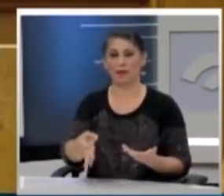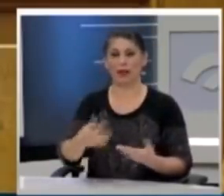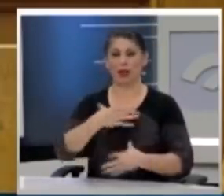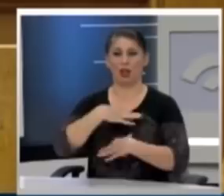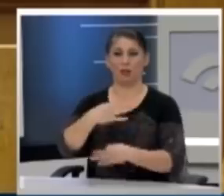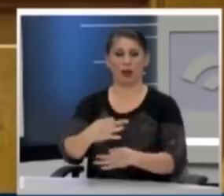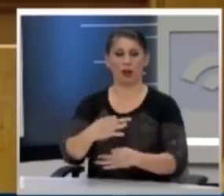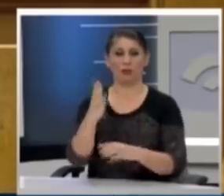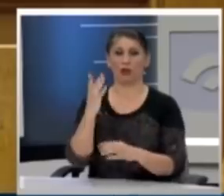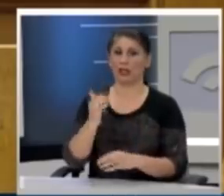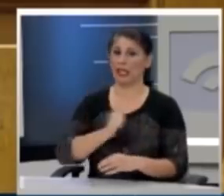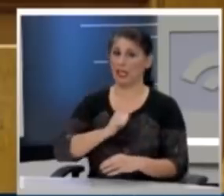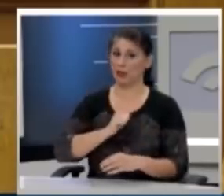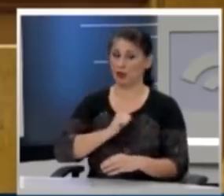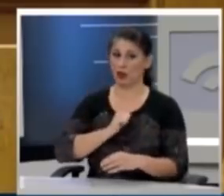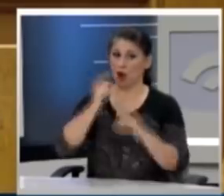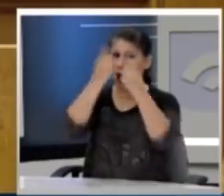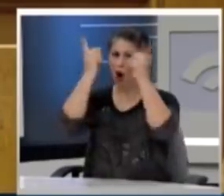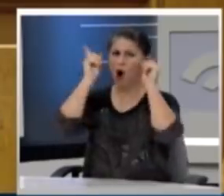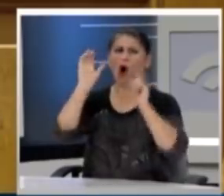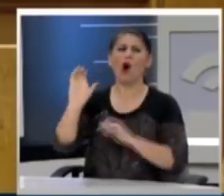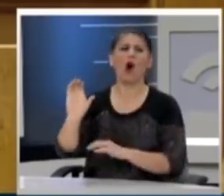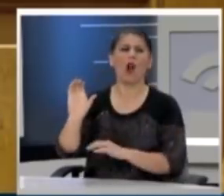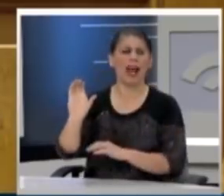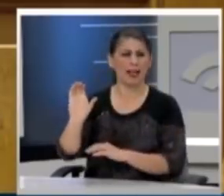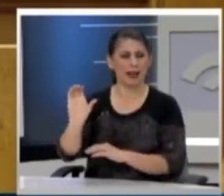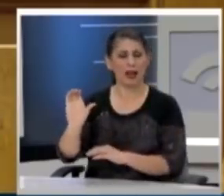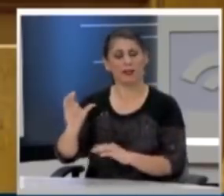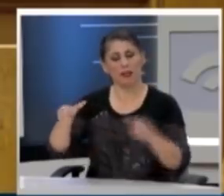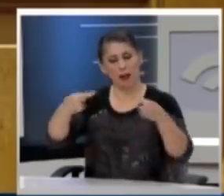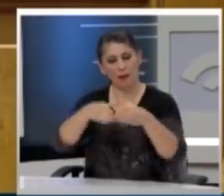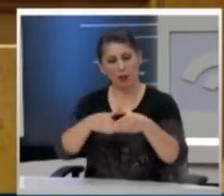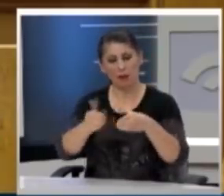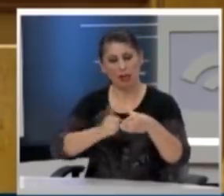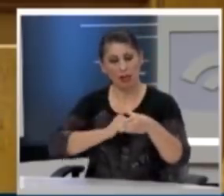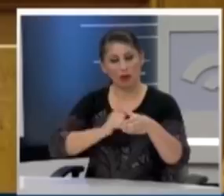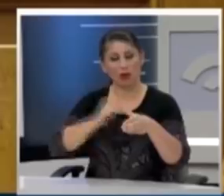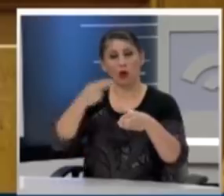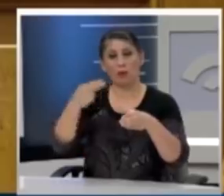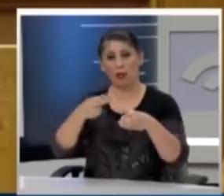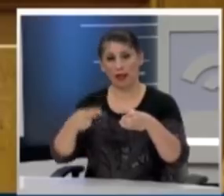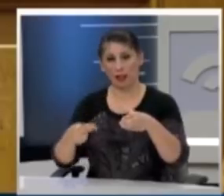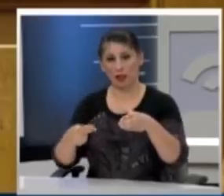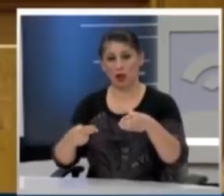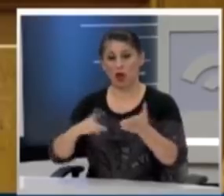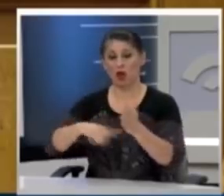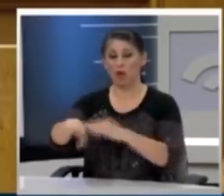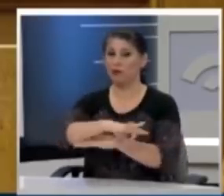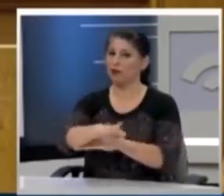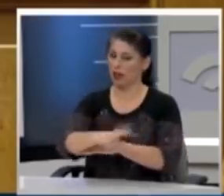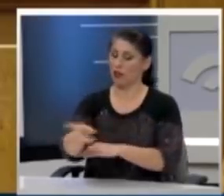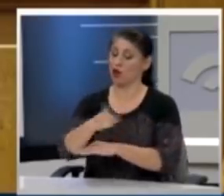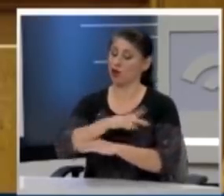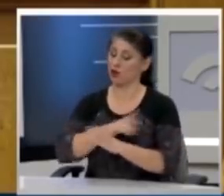ο εκπρόσωπος των ιδιωτικών κολλεγίων στην επιτροπή μορφωτικών υποθέσεων το νομοσχέδιο είπε είναι σε